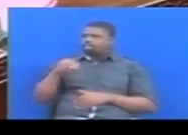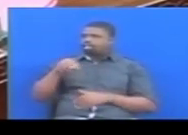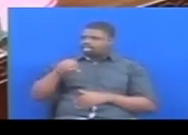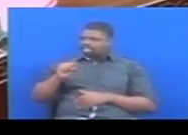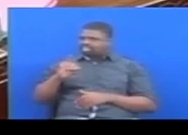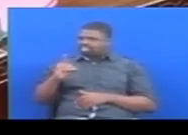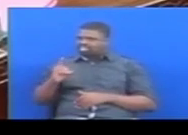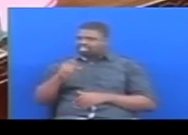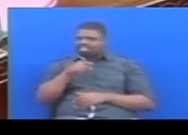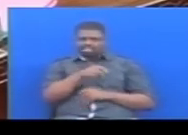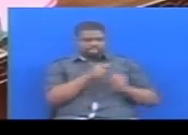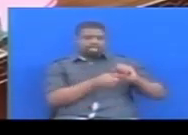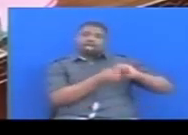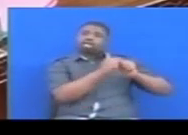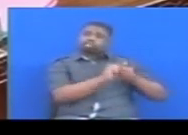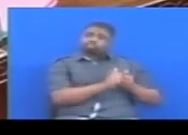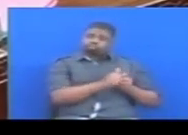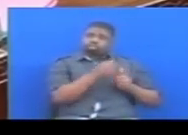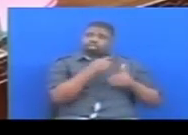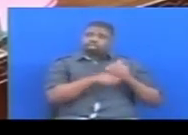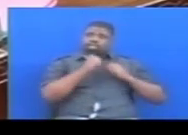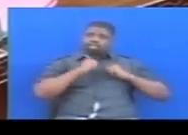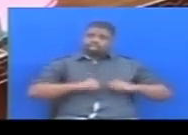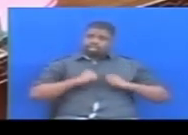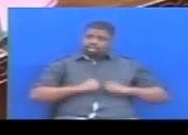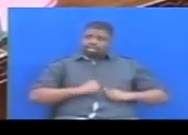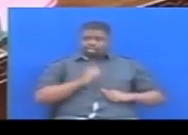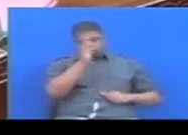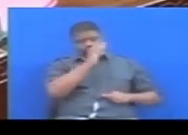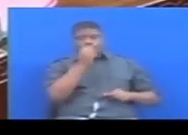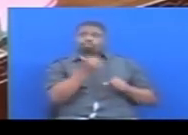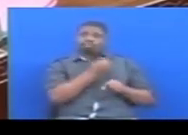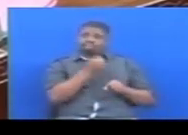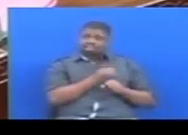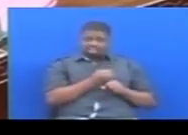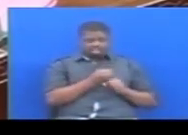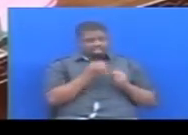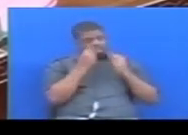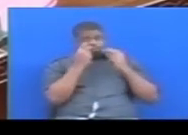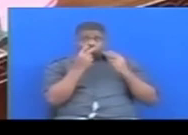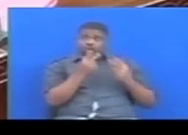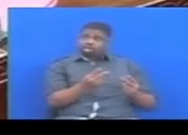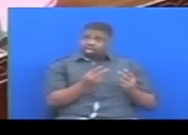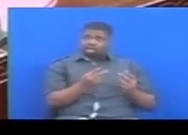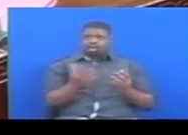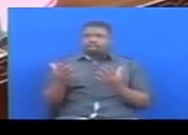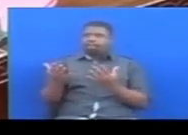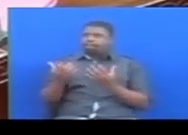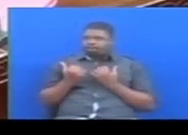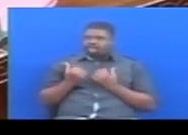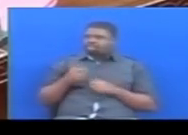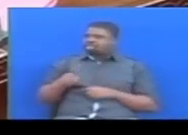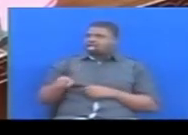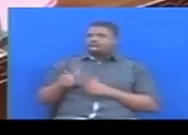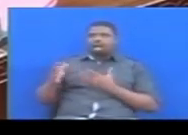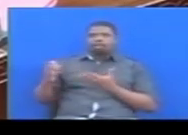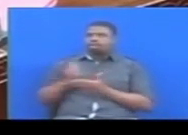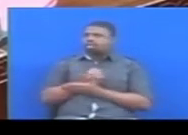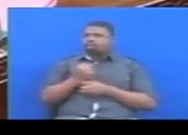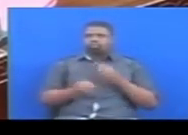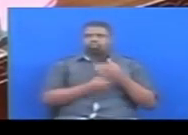ni tatizo ambalo katika ziara ambazo nimewahi kuzifanya imeonekana kwamba mahitaji haya hayapatikani kulingana